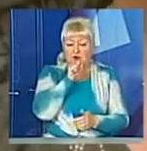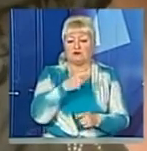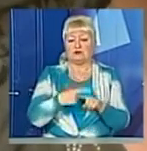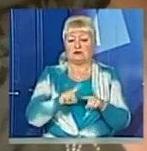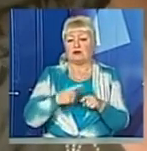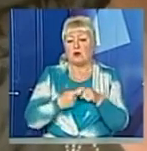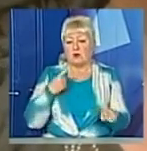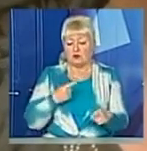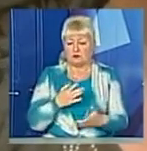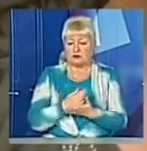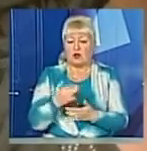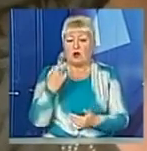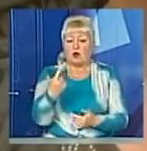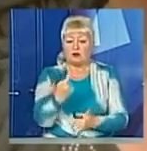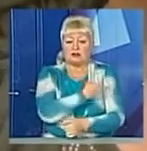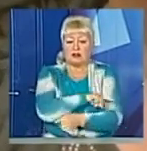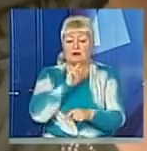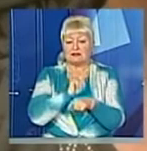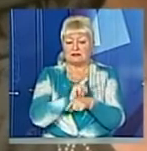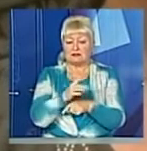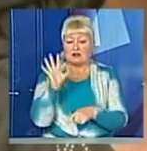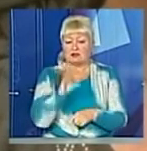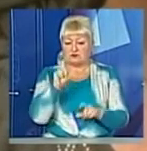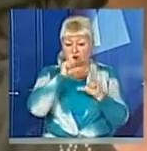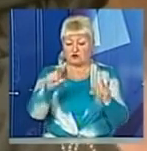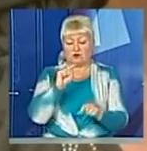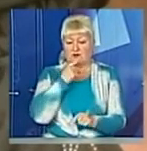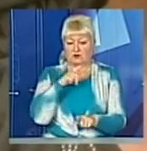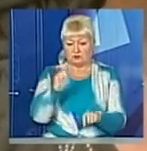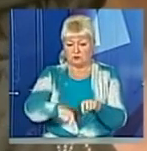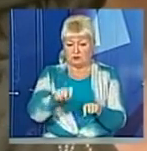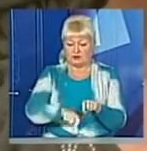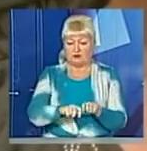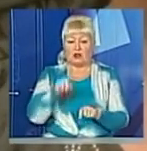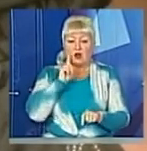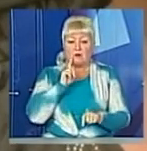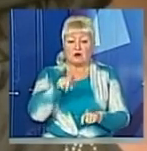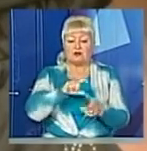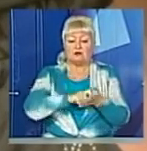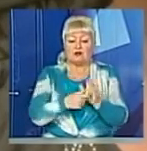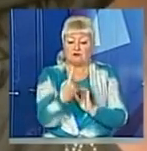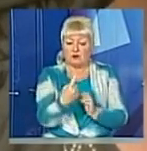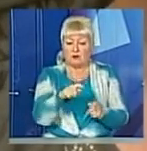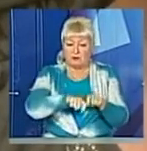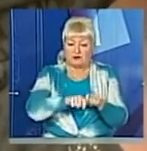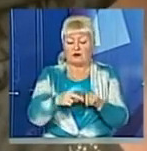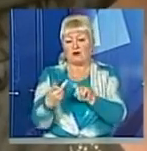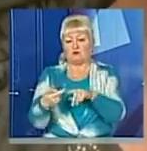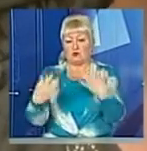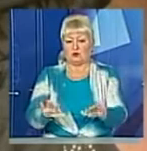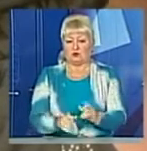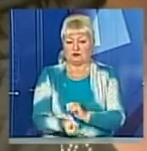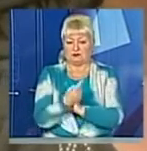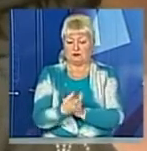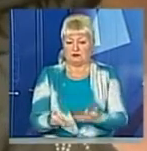стоїть. У нас тільки одна медсестра на всю школу, їй дуже важко перевірити. Вона поки починає в одному класі перевіряти, в другому вже завелися,